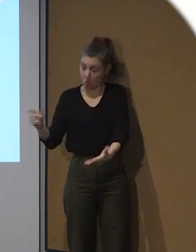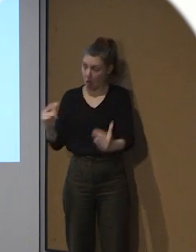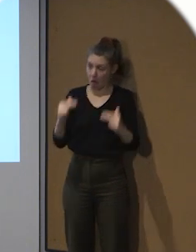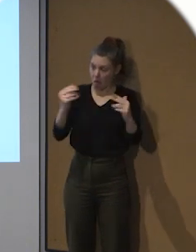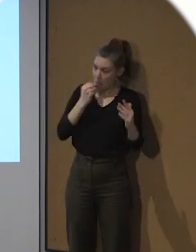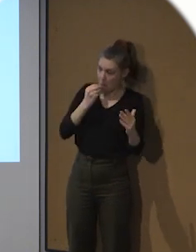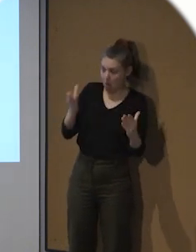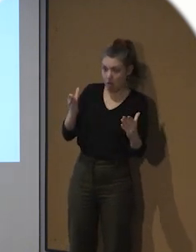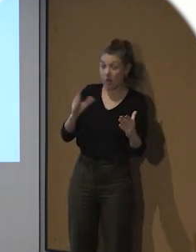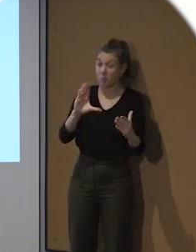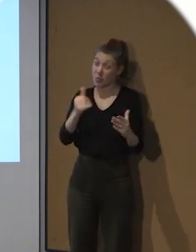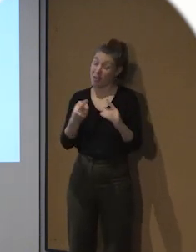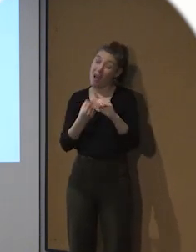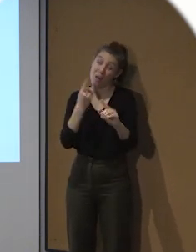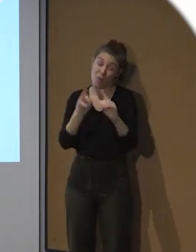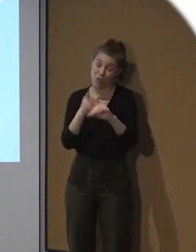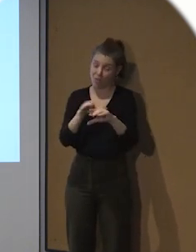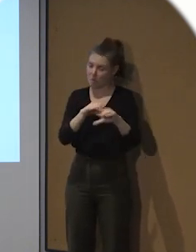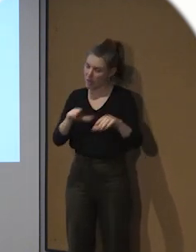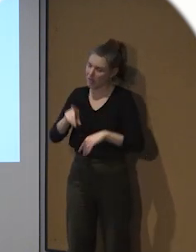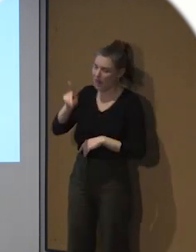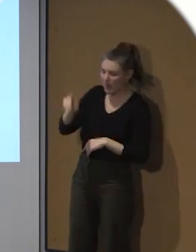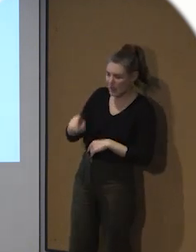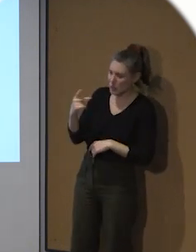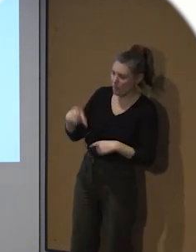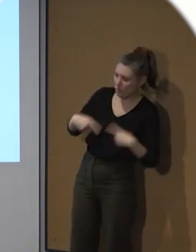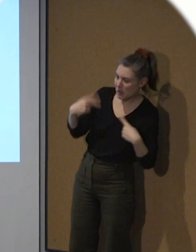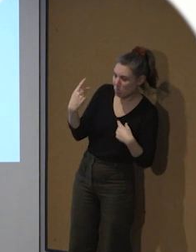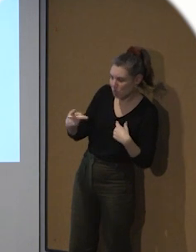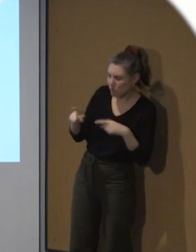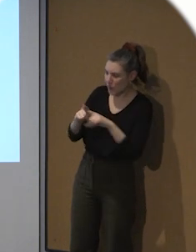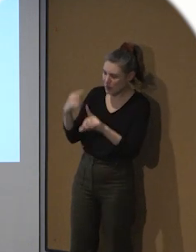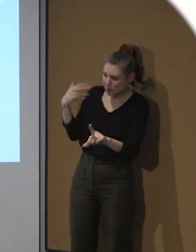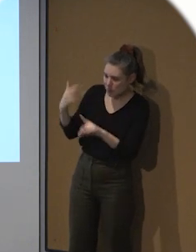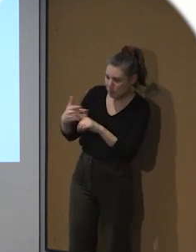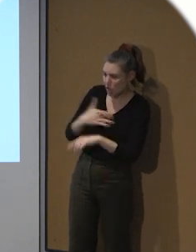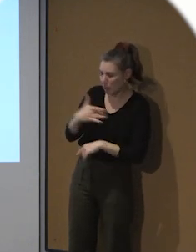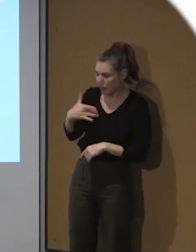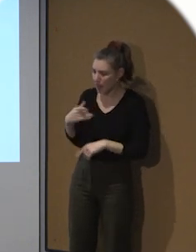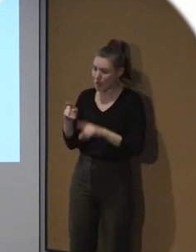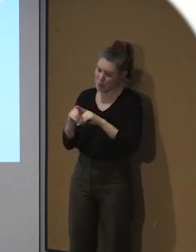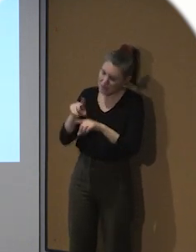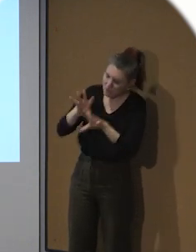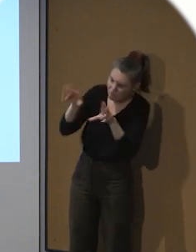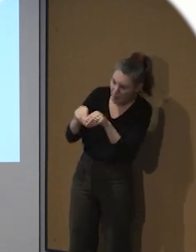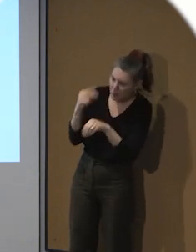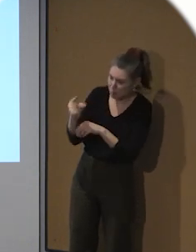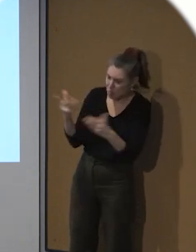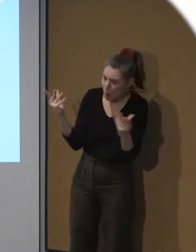savoir s'ils sont en surpoids, leur hygiène de vie, leurs antécédents familiaux, parce qu'ils sont exposés